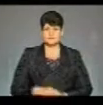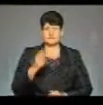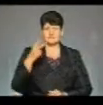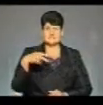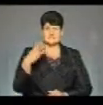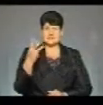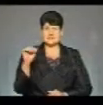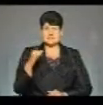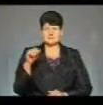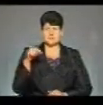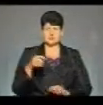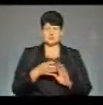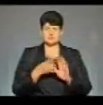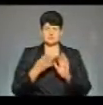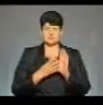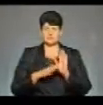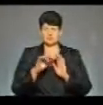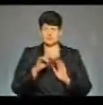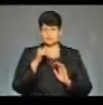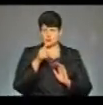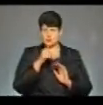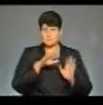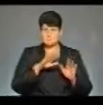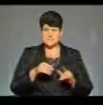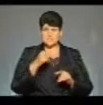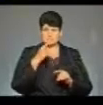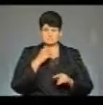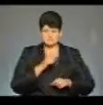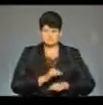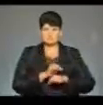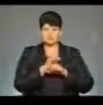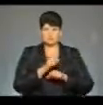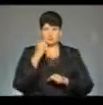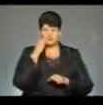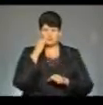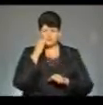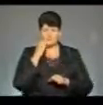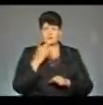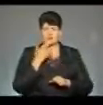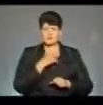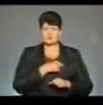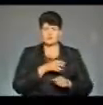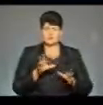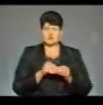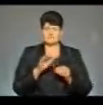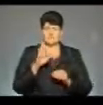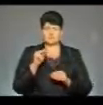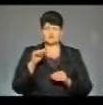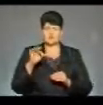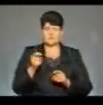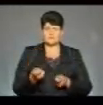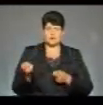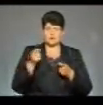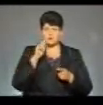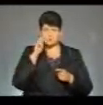Третє серпня 1991. Після провалу путчу у Москві народні депутати на чолі з В'ячеславом Чорноволом вперше вносять